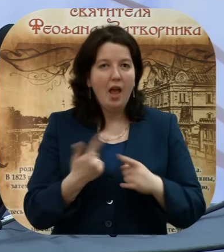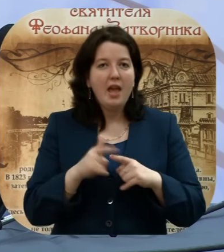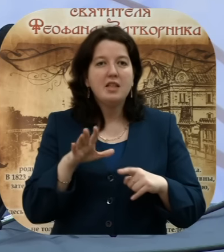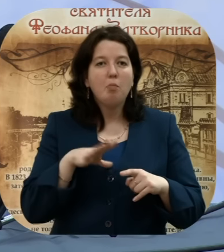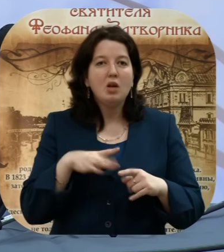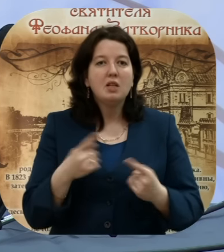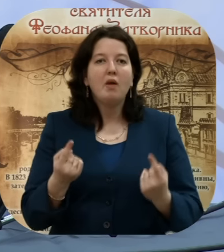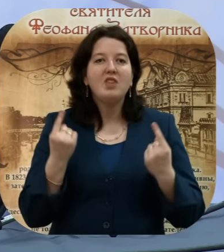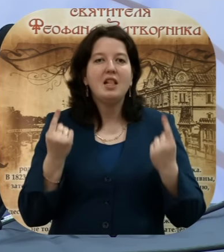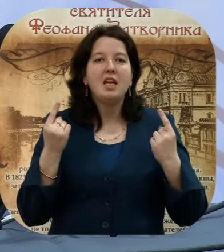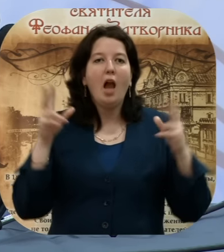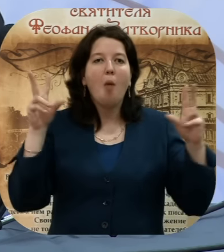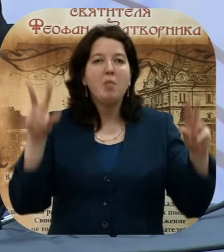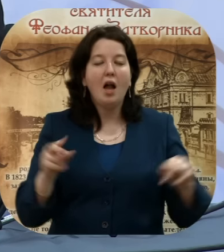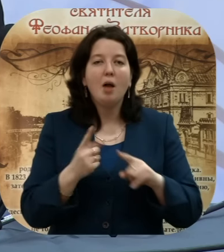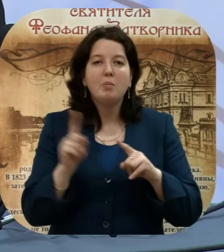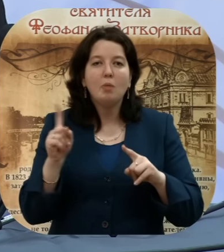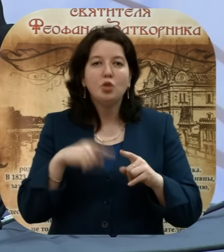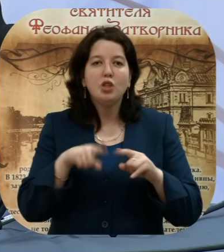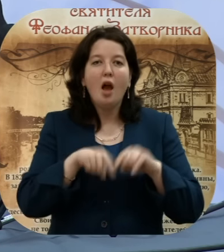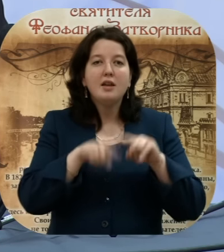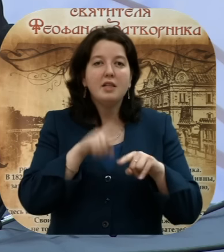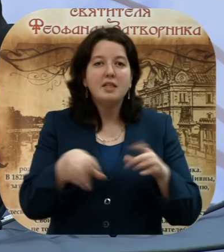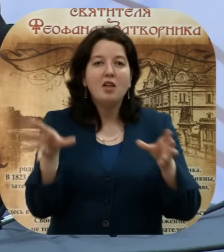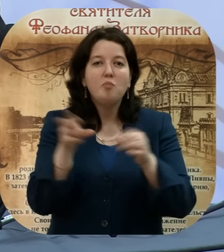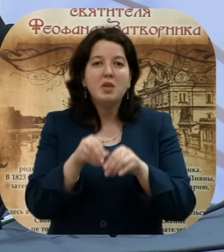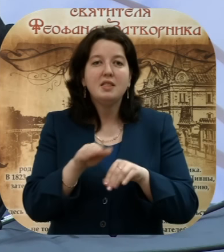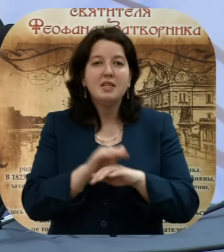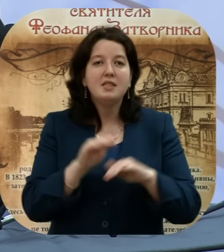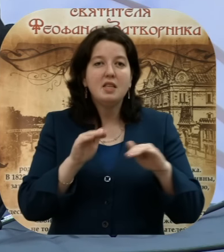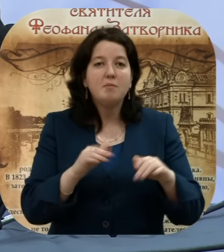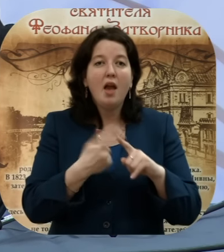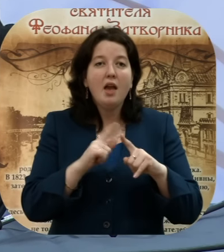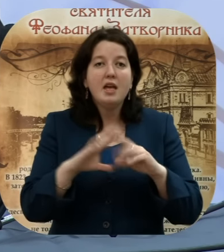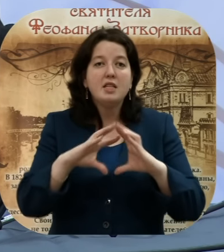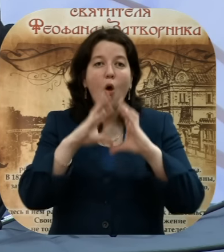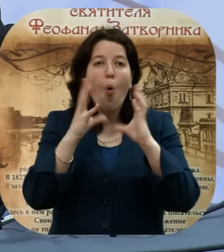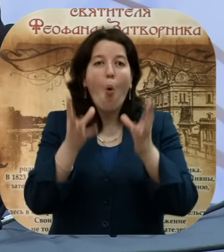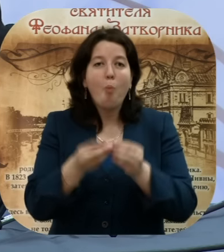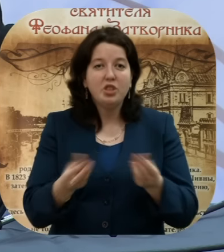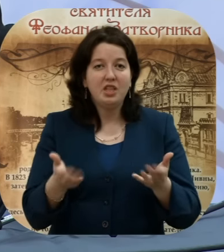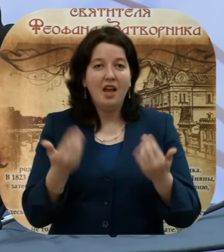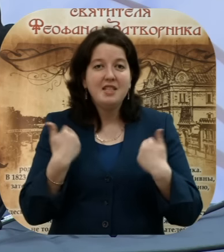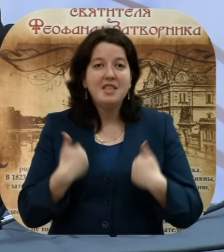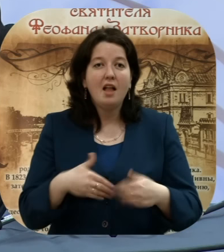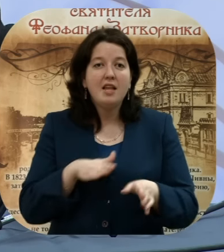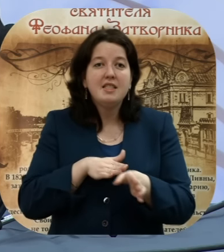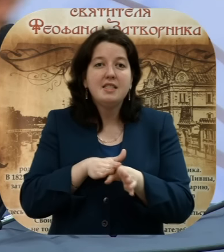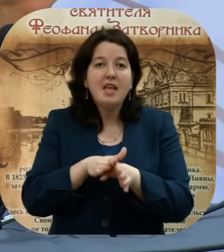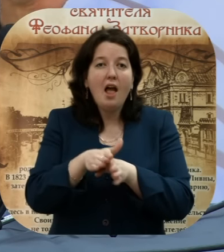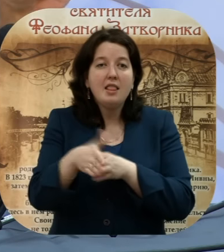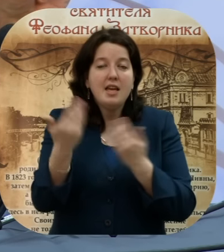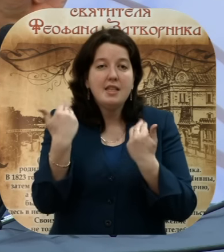Это было бы великое благо, поскольку родители и дети – это одно тело, одно, цельное.